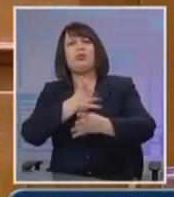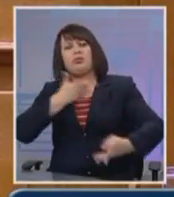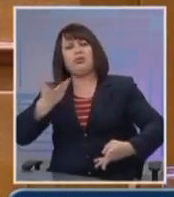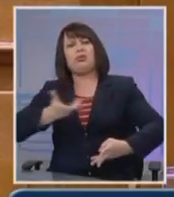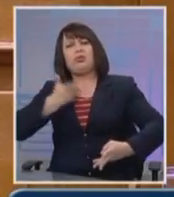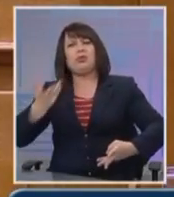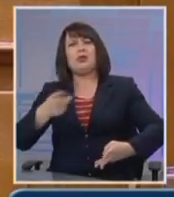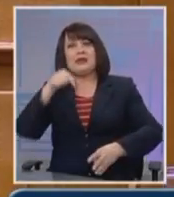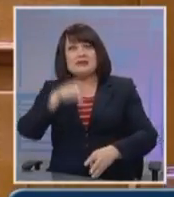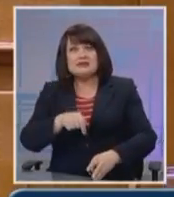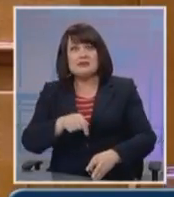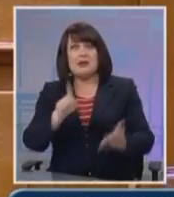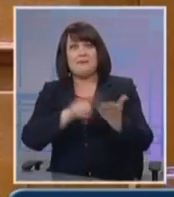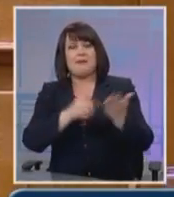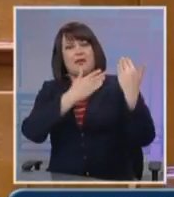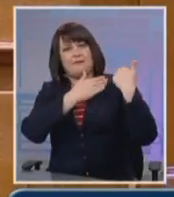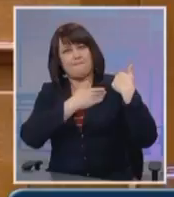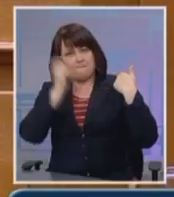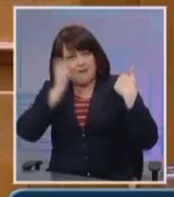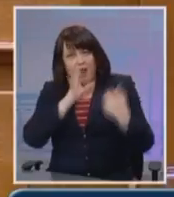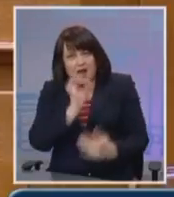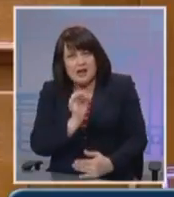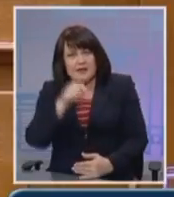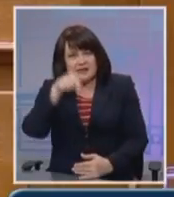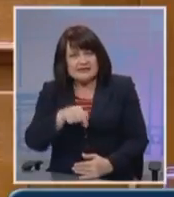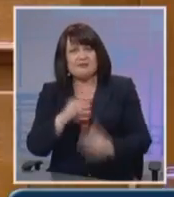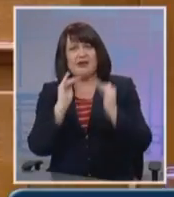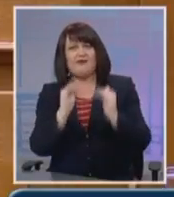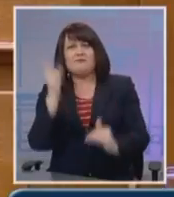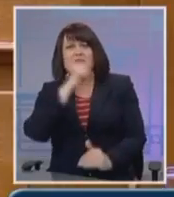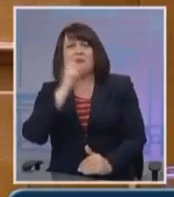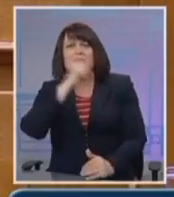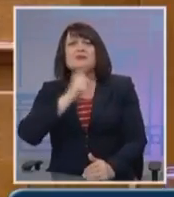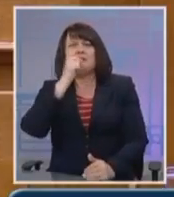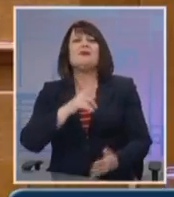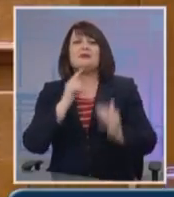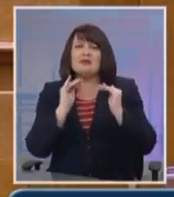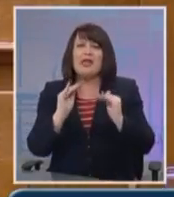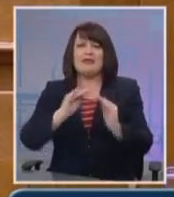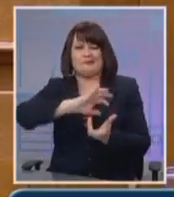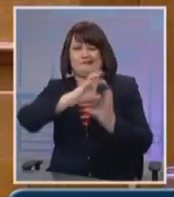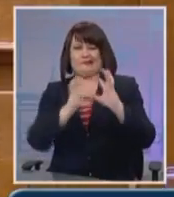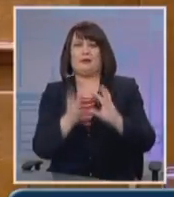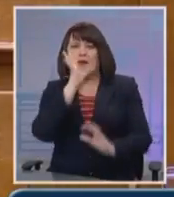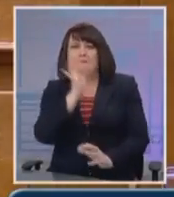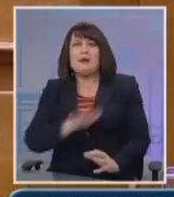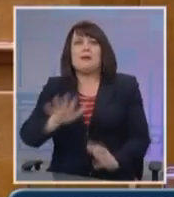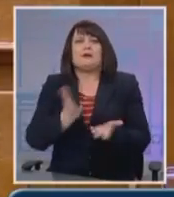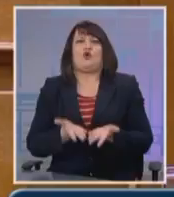την ευθύνη της αλήθειας, συνεχίζετε και σήμερα ακόμα να ψεύδεστε και να παραποιείτε την